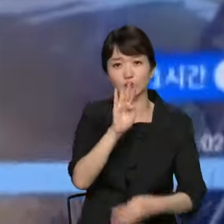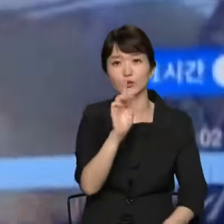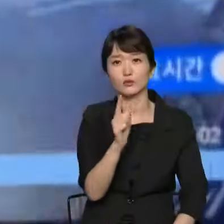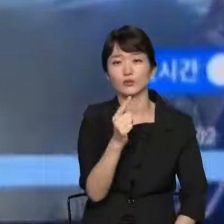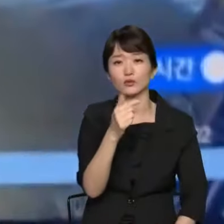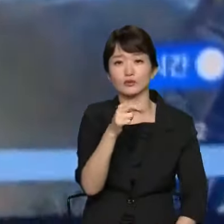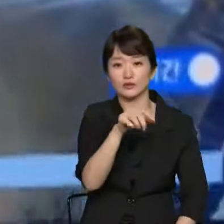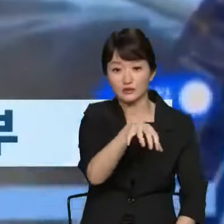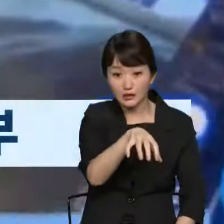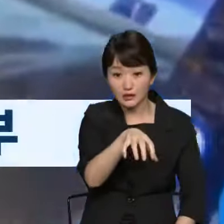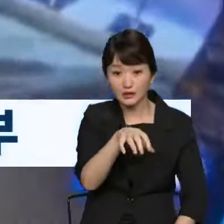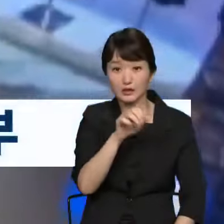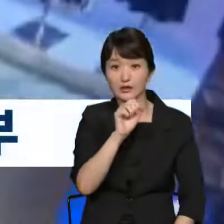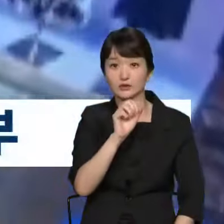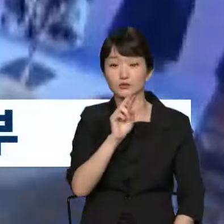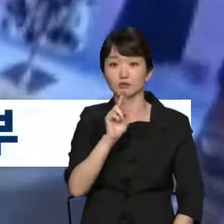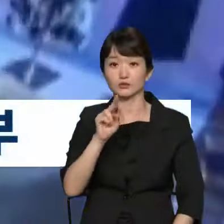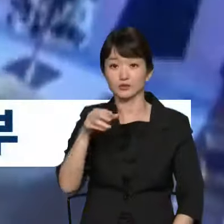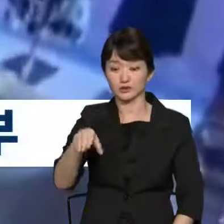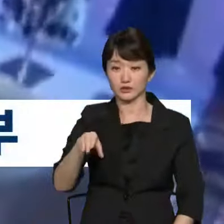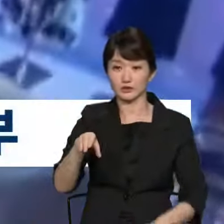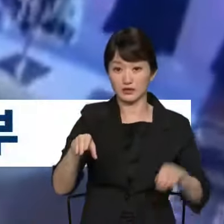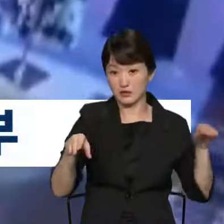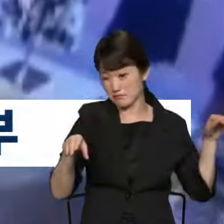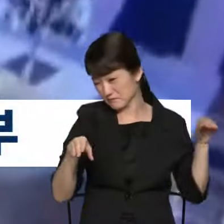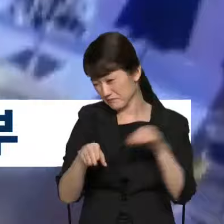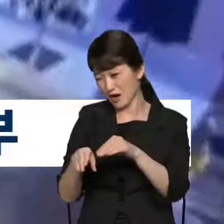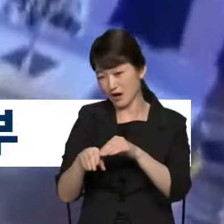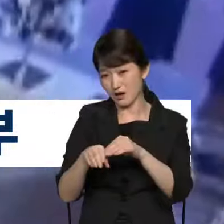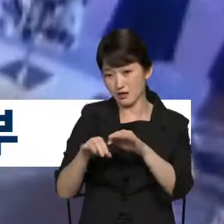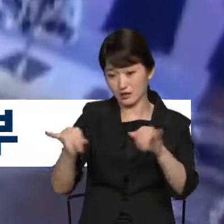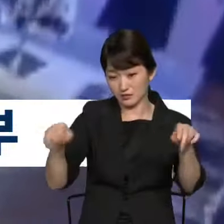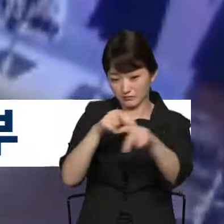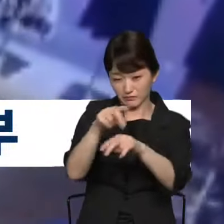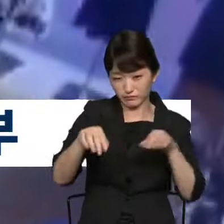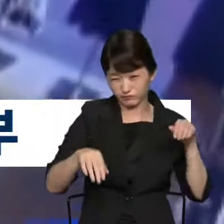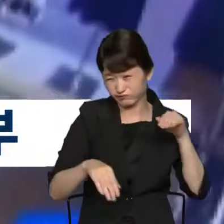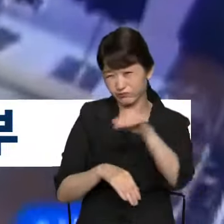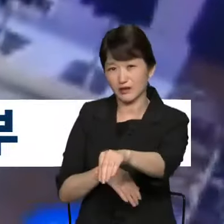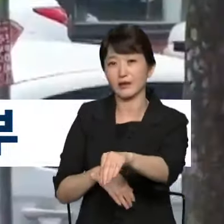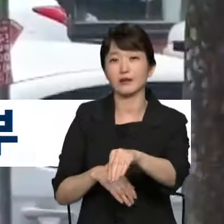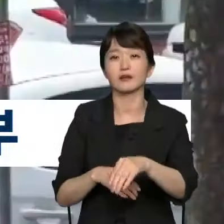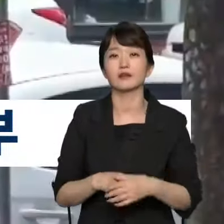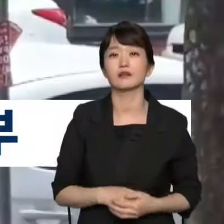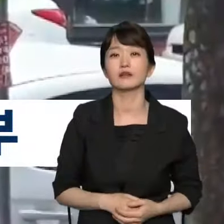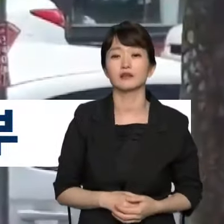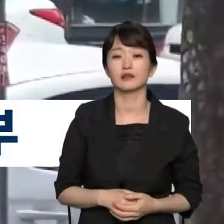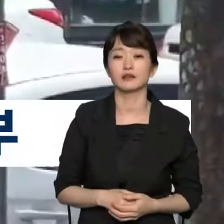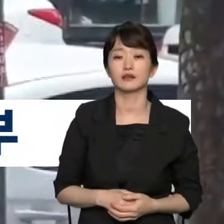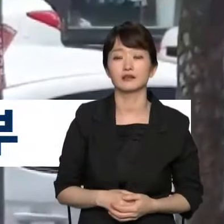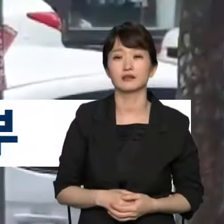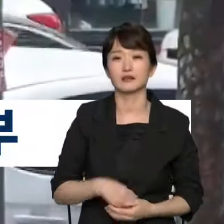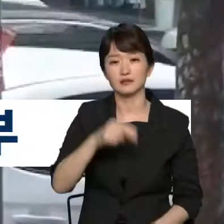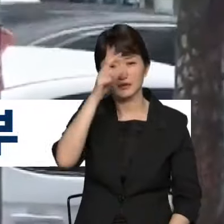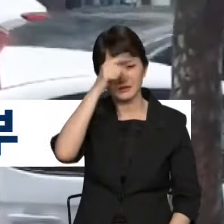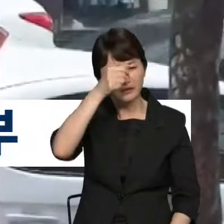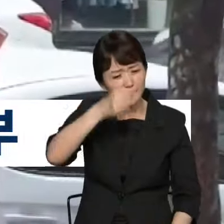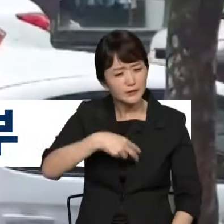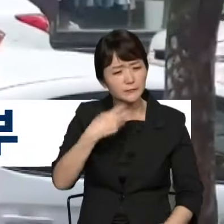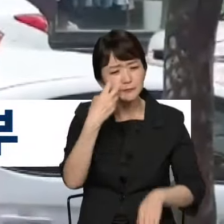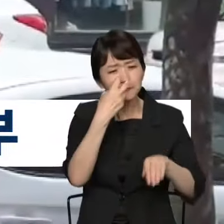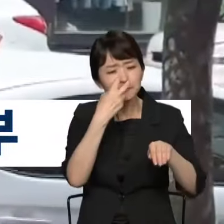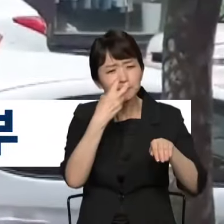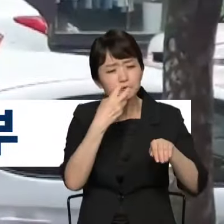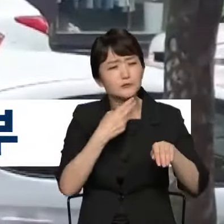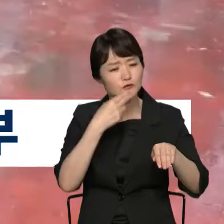SUV 갓길에 주차된 차를 들이받은 뒤 인도를 넘어 상가로 돌진했습니다 경찰은 여러 차례 음주 측정을 거부한